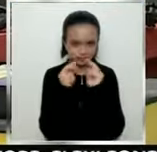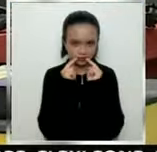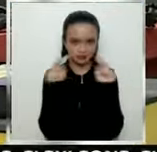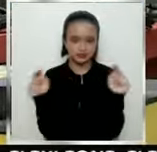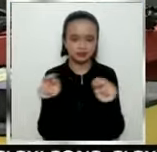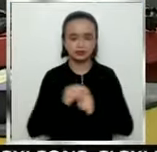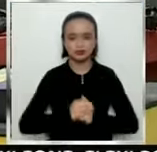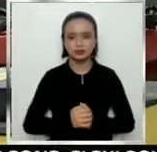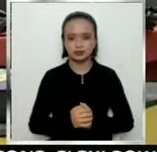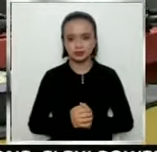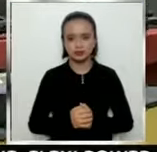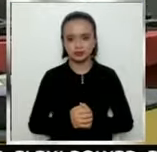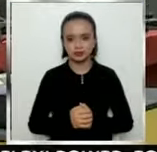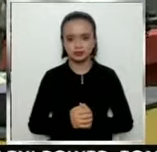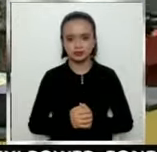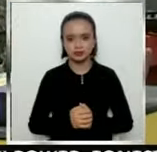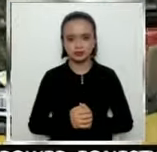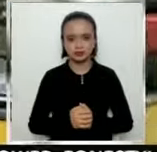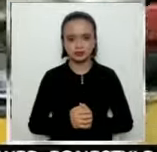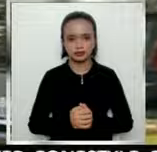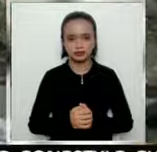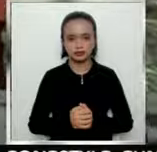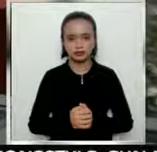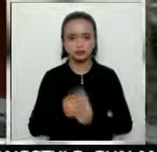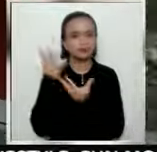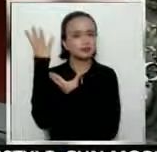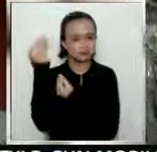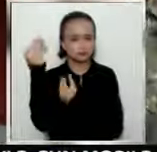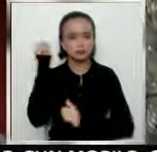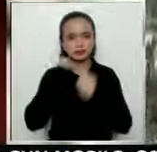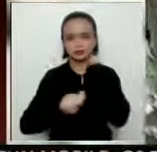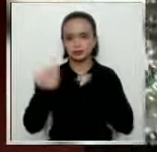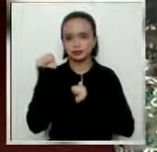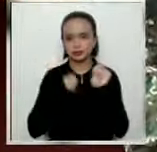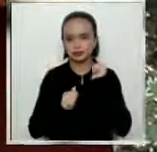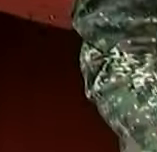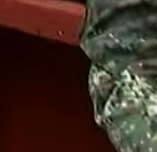Nelson Canlas updated sa Showbiz Happenings.